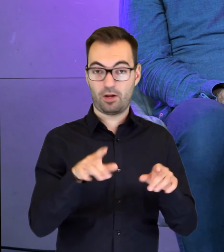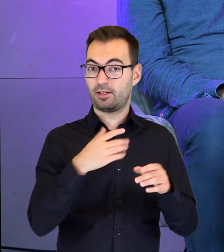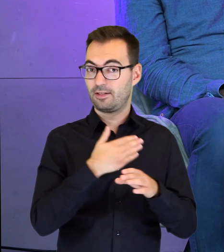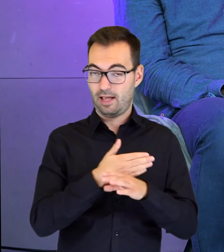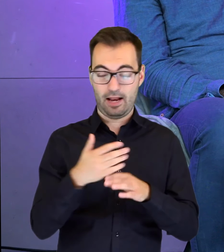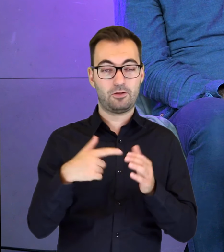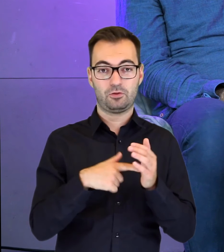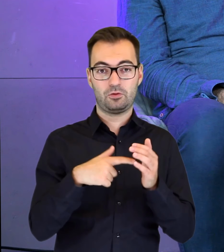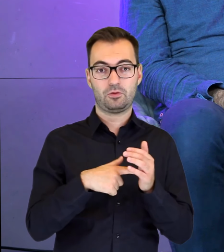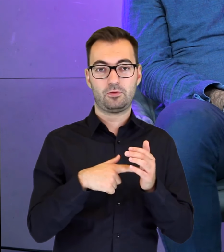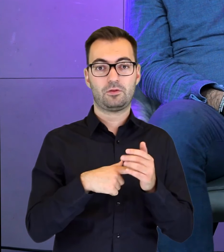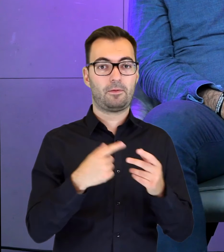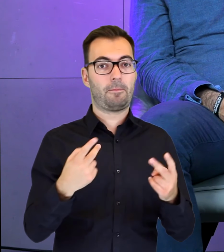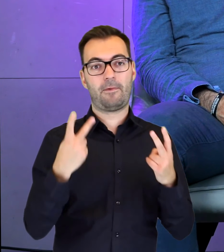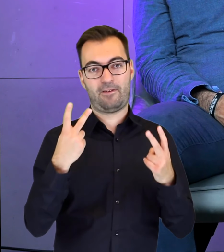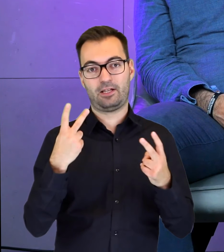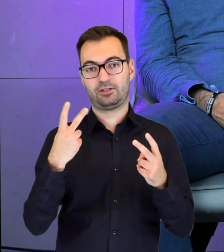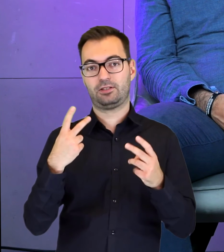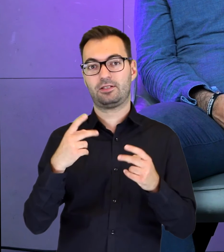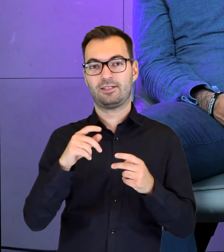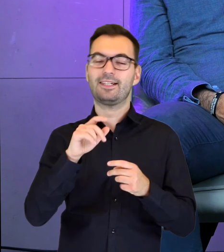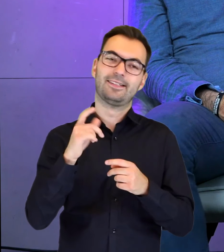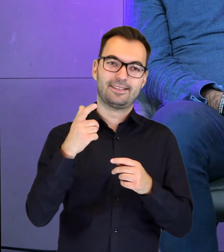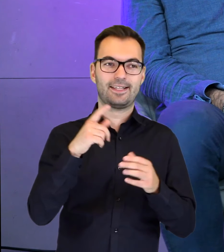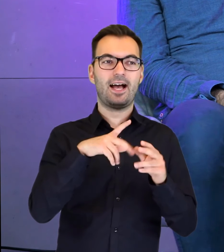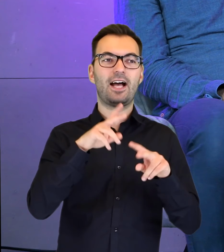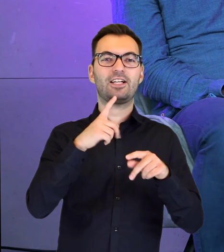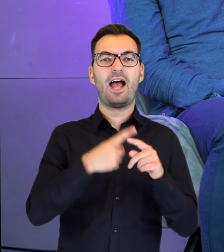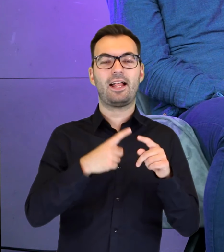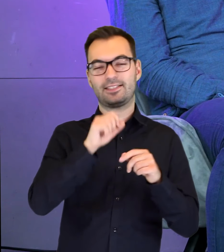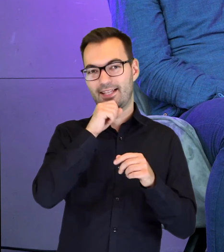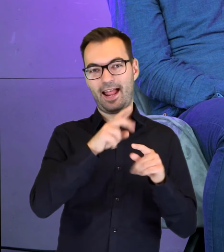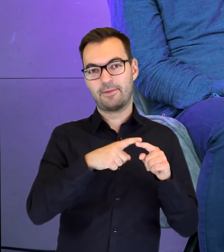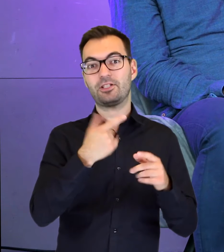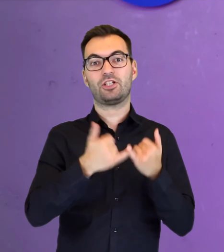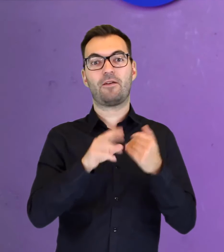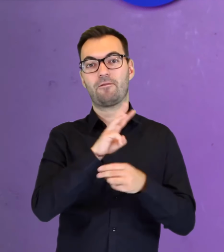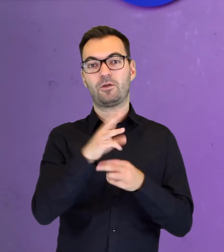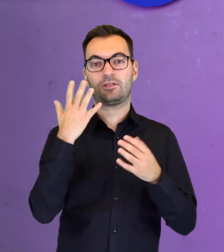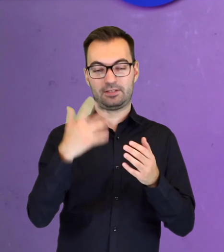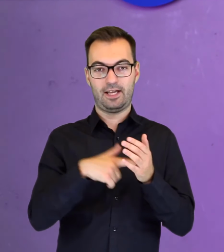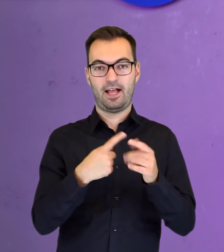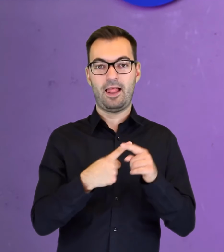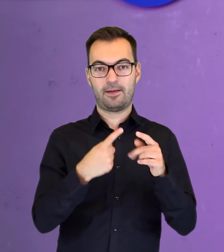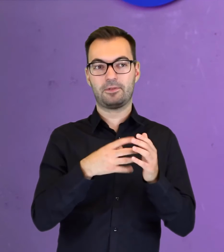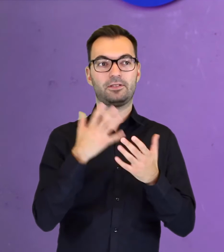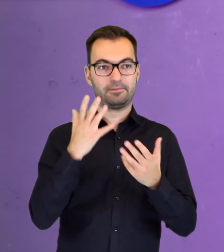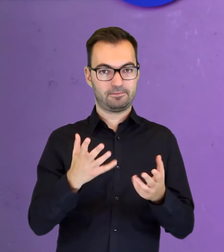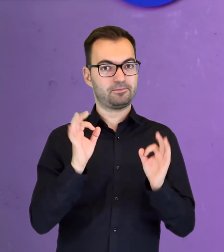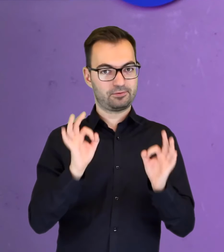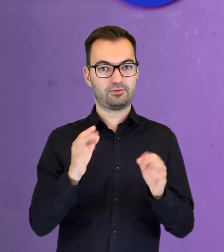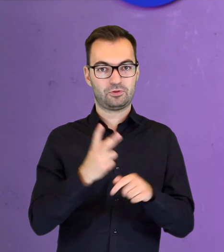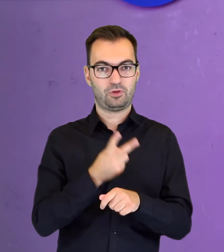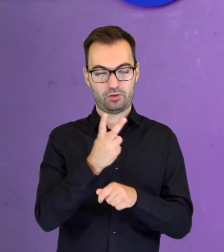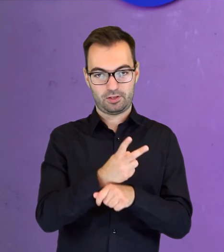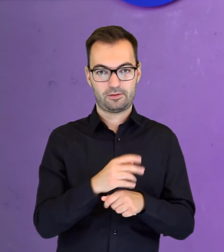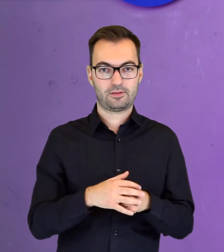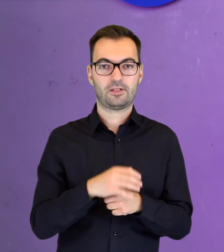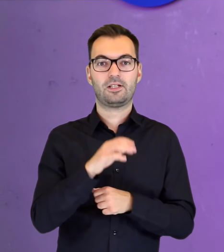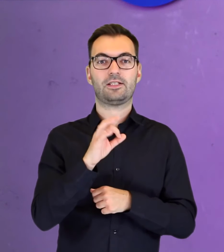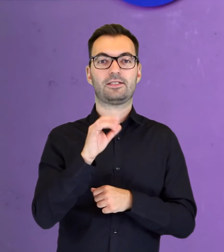popularny na stronach były site mapy taki są dalej popularne to jest jedne z wielu ważnych artefaktów jeżeli